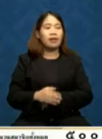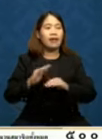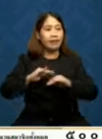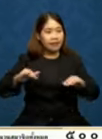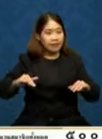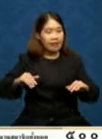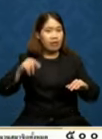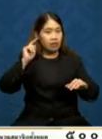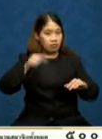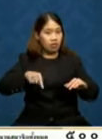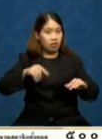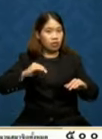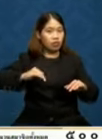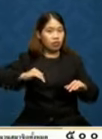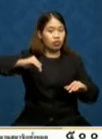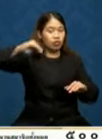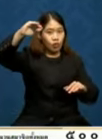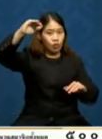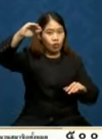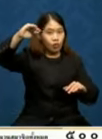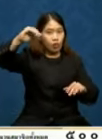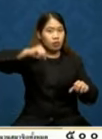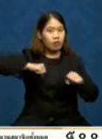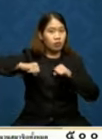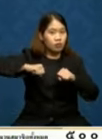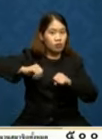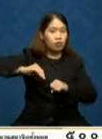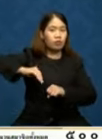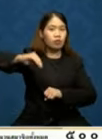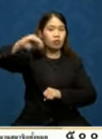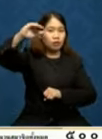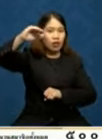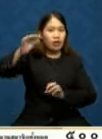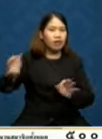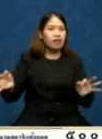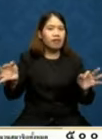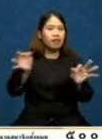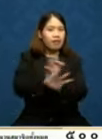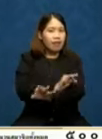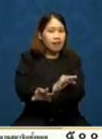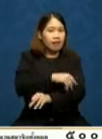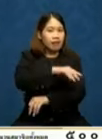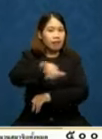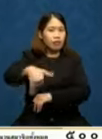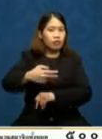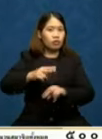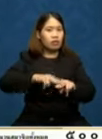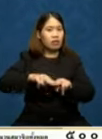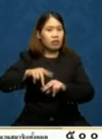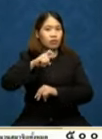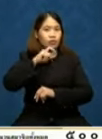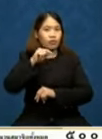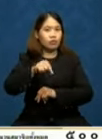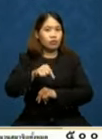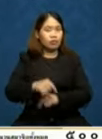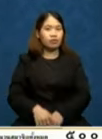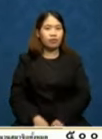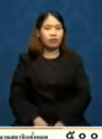ก็คือแรงขับเคลื่อนของสังคมแทนพวกเราเจเนเรชันปัจจุบันที่นั่งอยู่ในห้องประชุมแห่งนี้ครับ